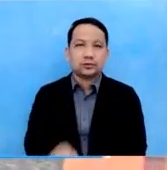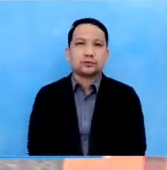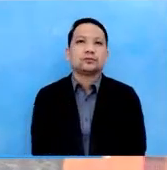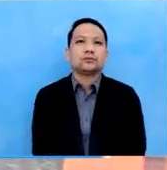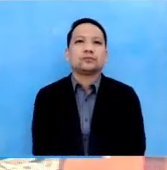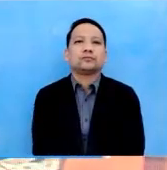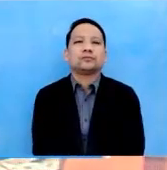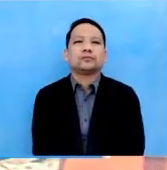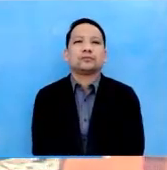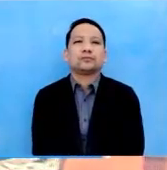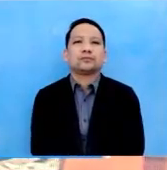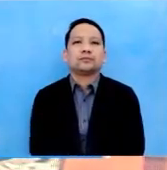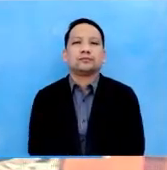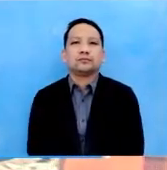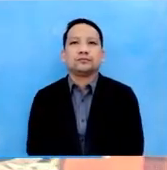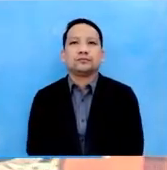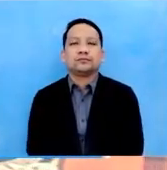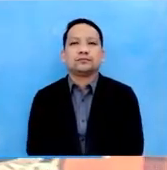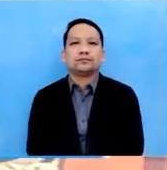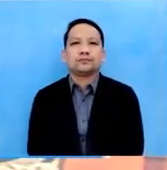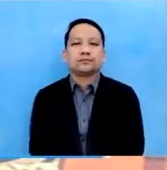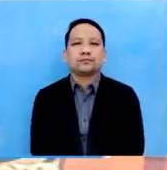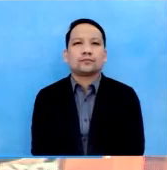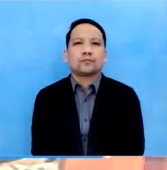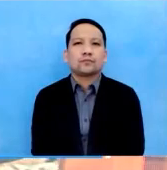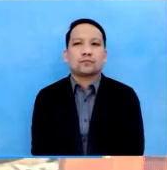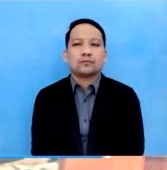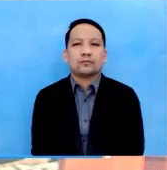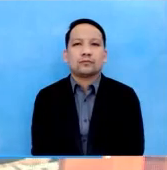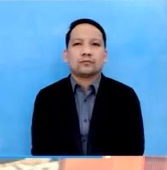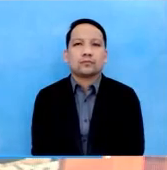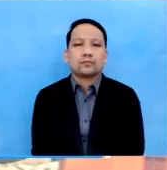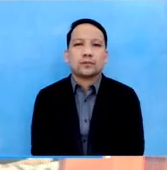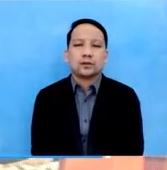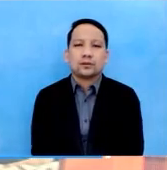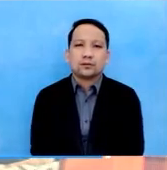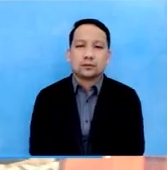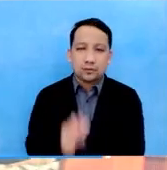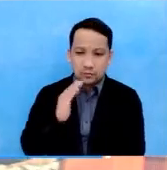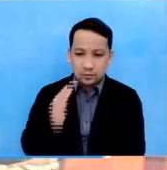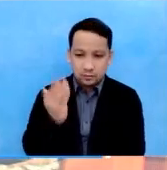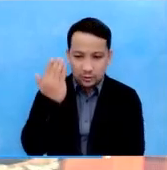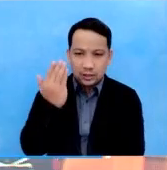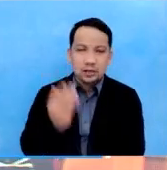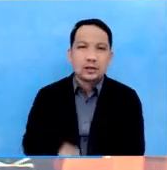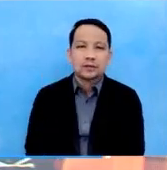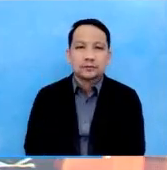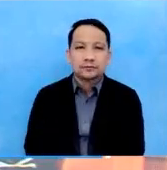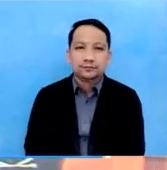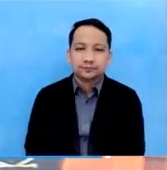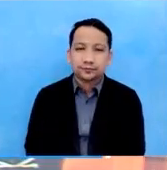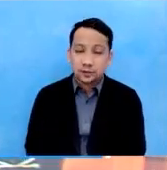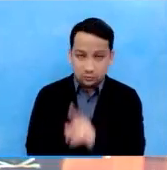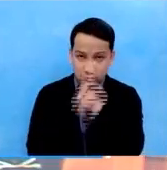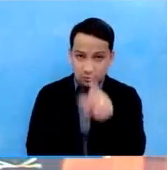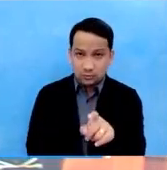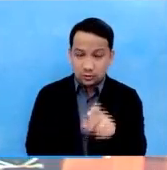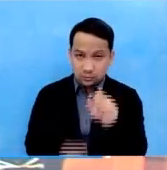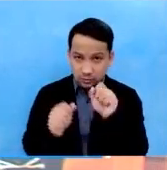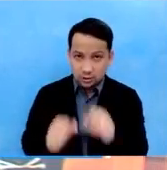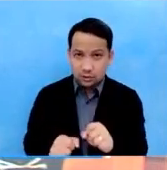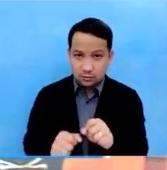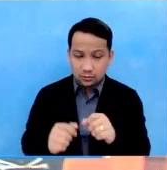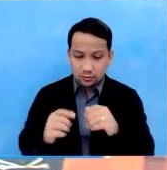Magandang umaga po, sir. Magandang umaga rin po, ma'am. Ay, sir, may mga napinsala po bang tulay